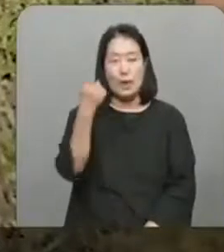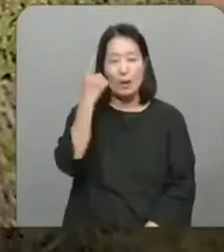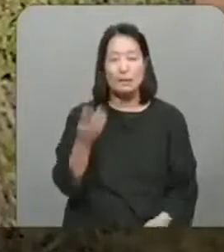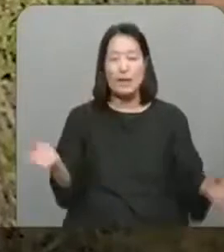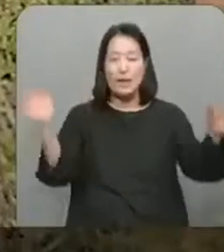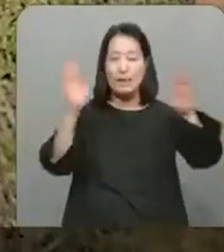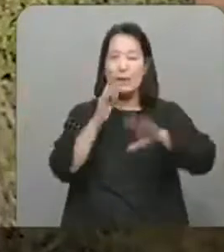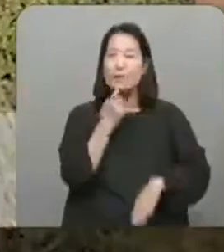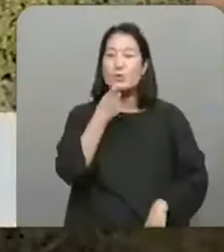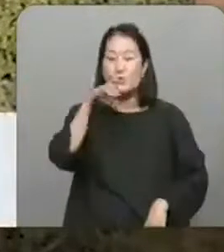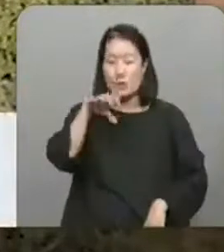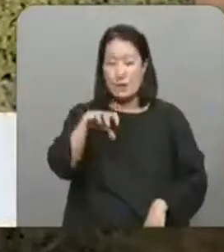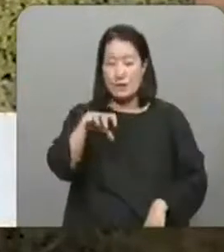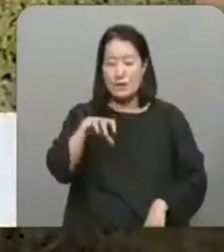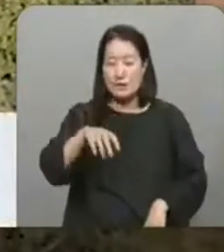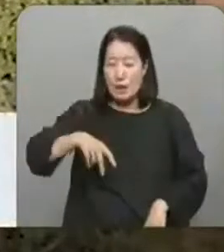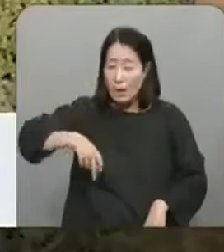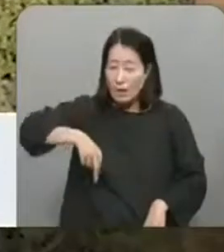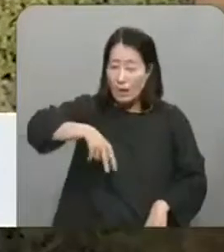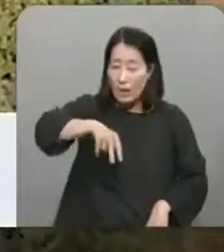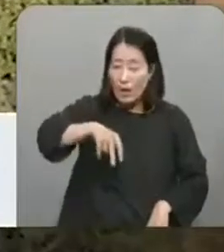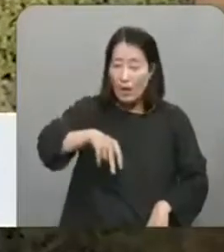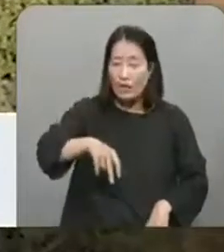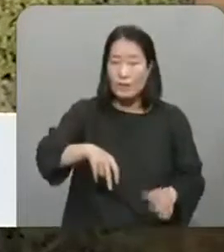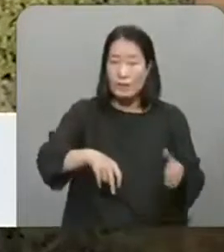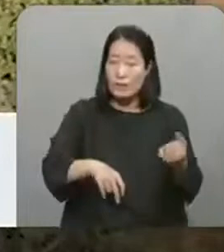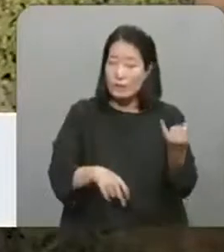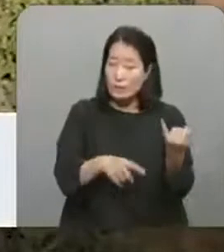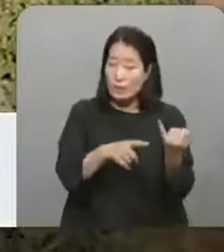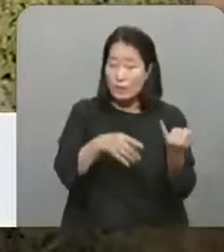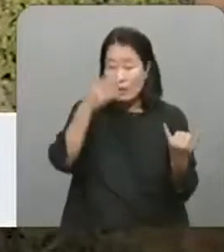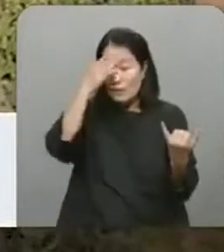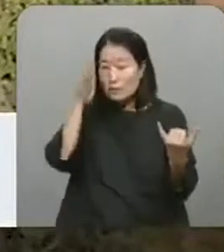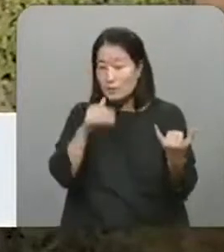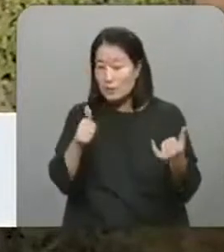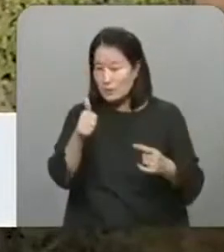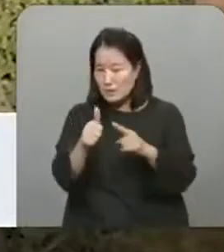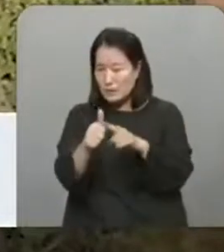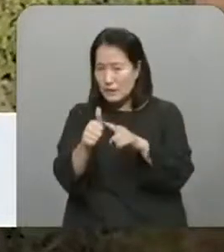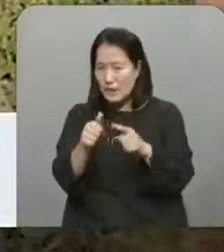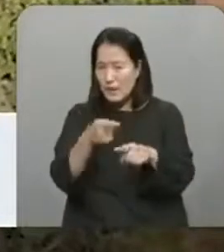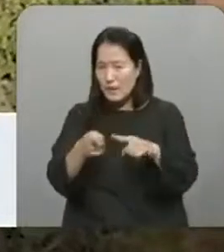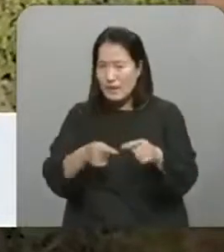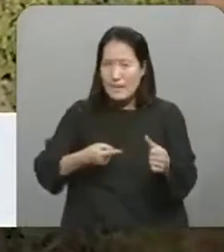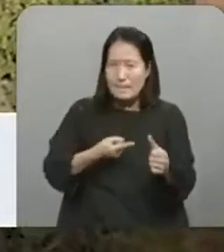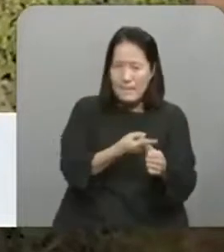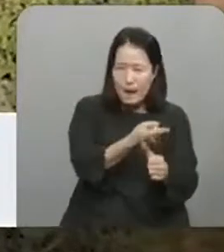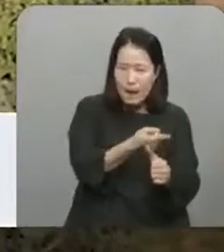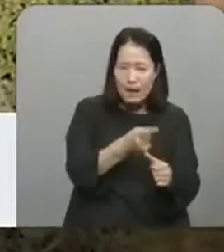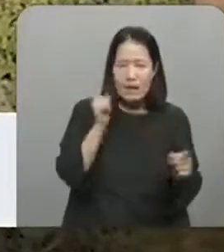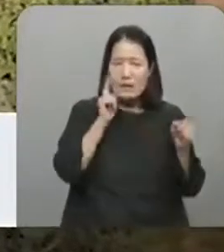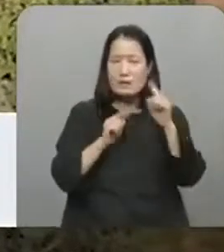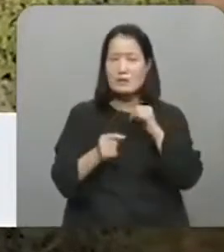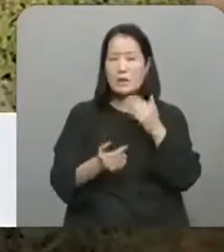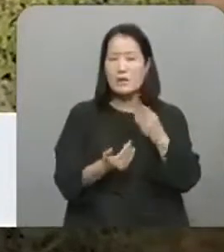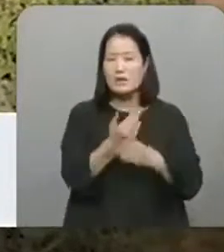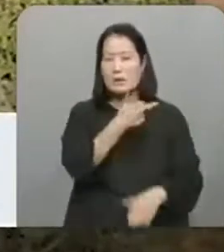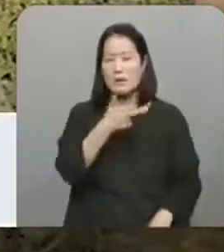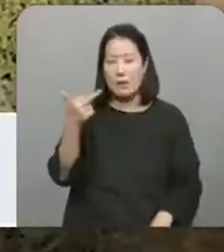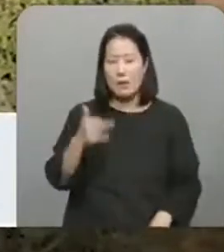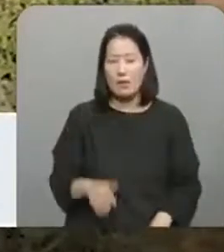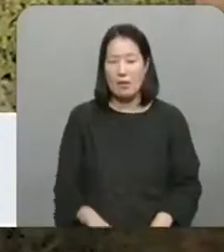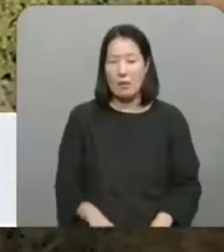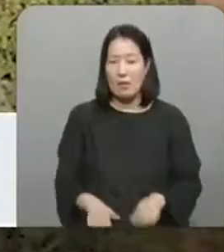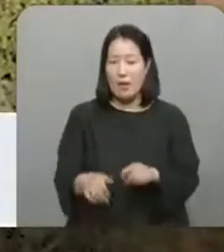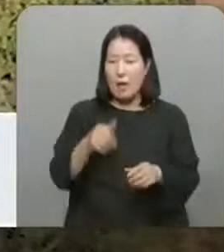어젯밤 속초에서 산책하던 남녀가 처음 보는 남성이 휘두른 흉기에 찔려 크게 다쳤습니다. 경찰이 범행을 저지른